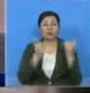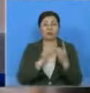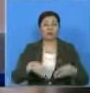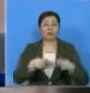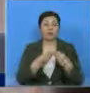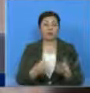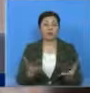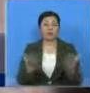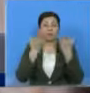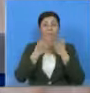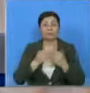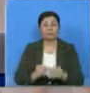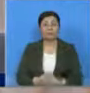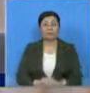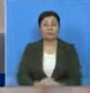бата